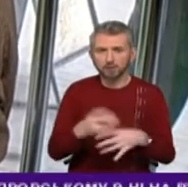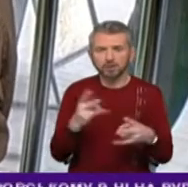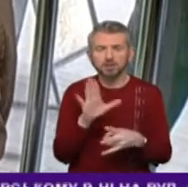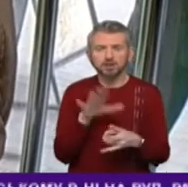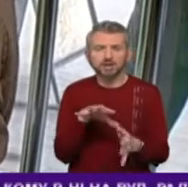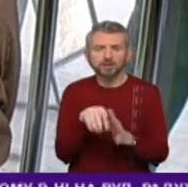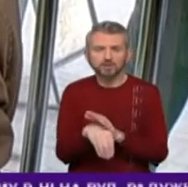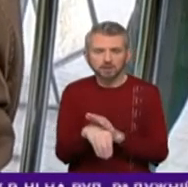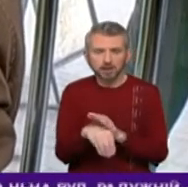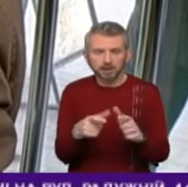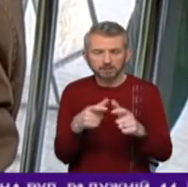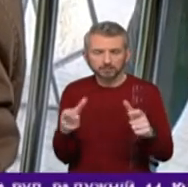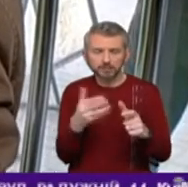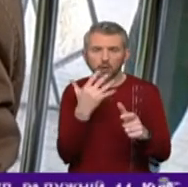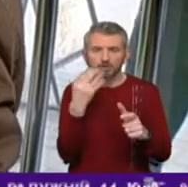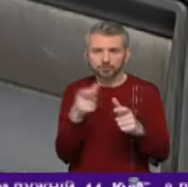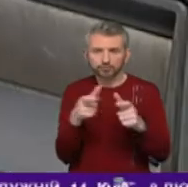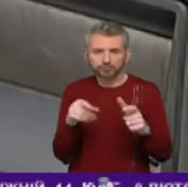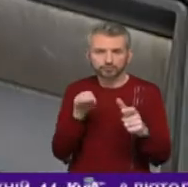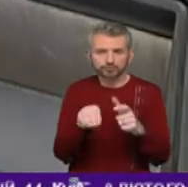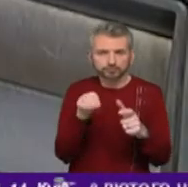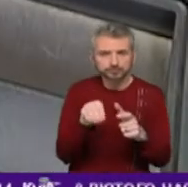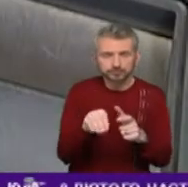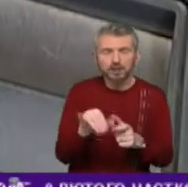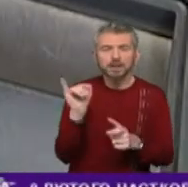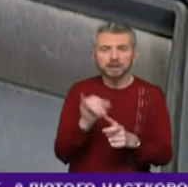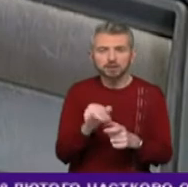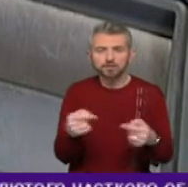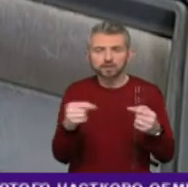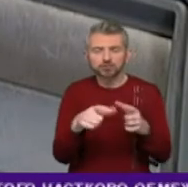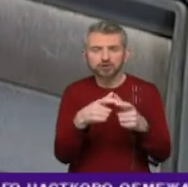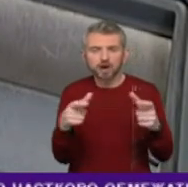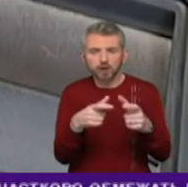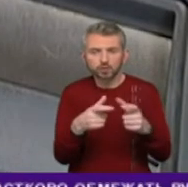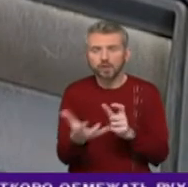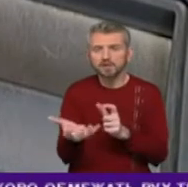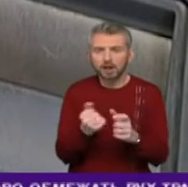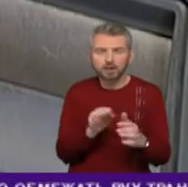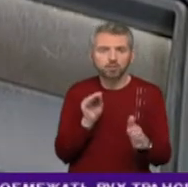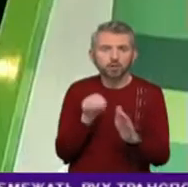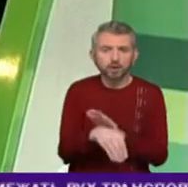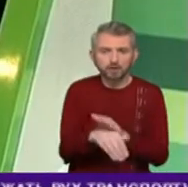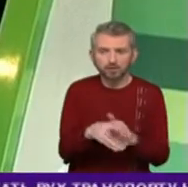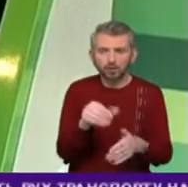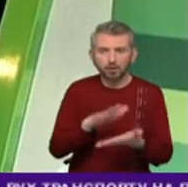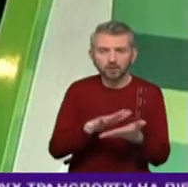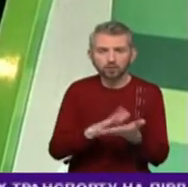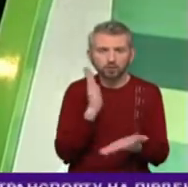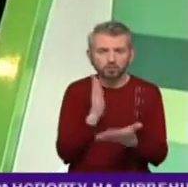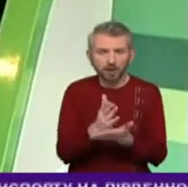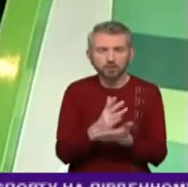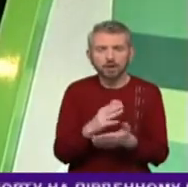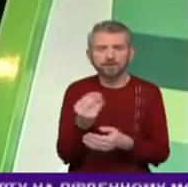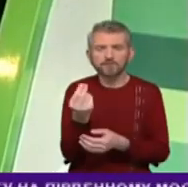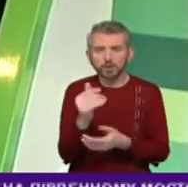внести іноземні купюри та визначити картку, на яку будуть перераховані гривні. От тільки зняти чи покласти готівку прямо на валютний інтернет-рахунок не